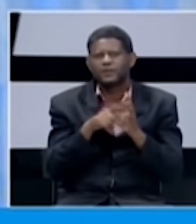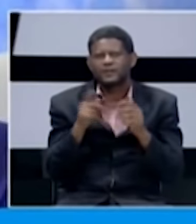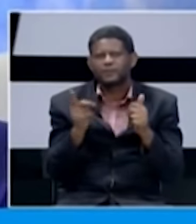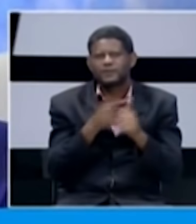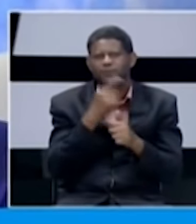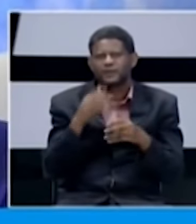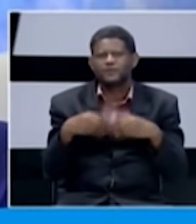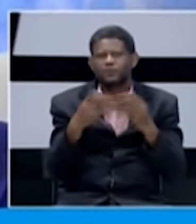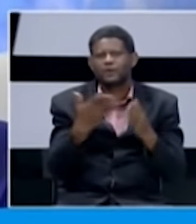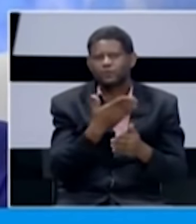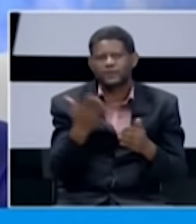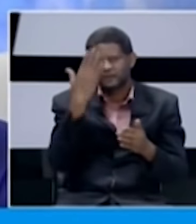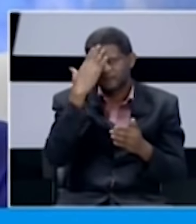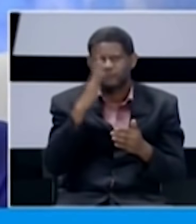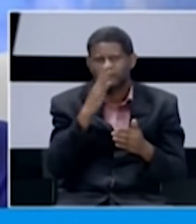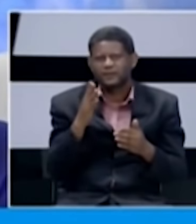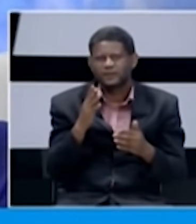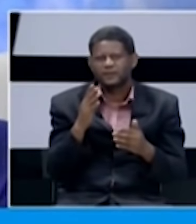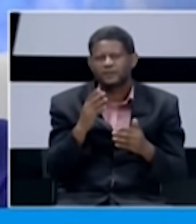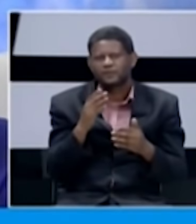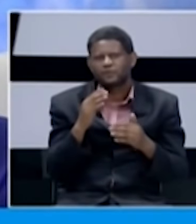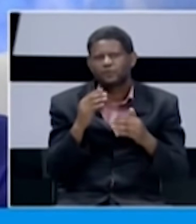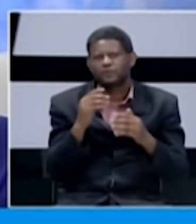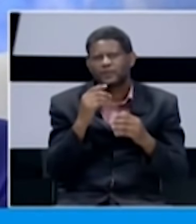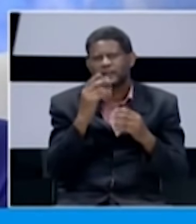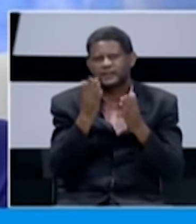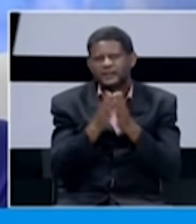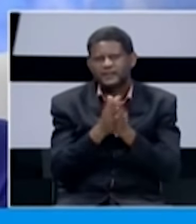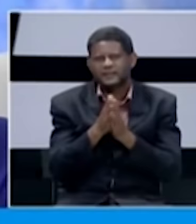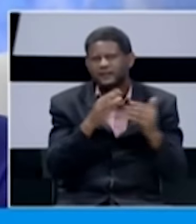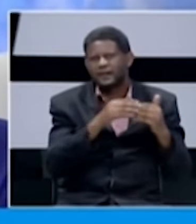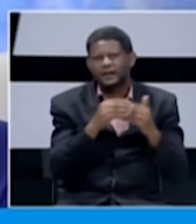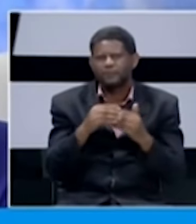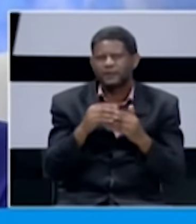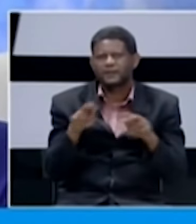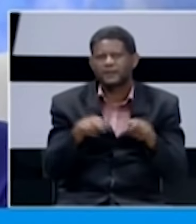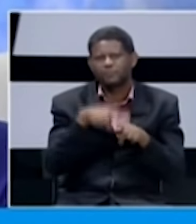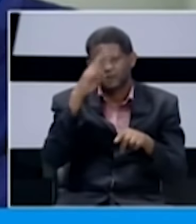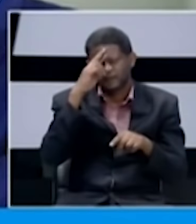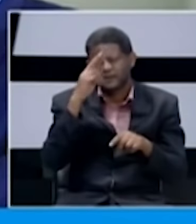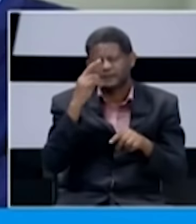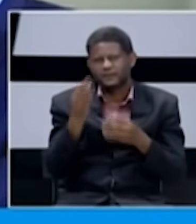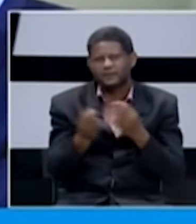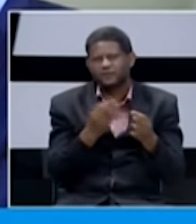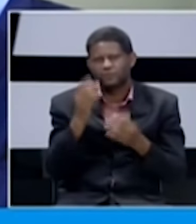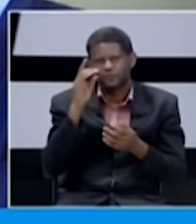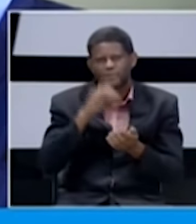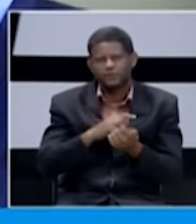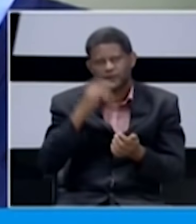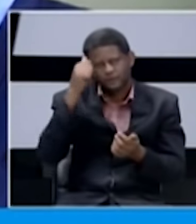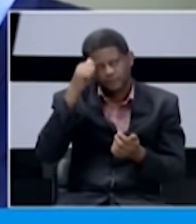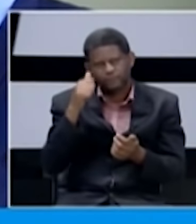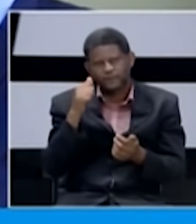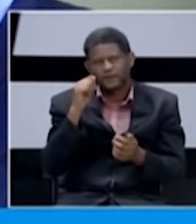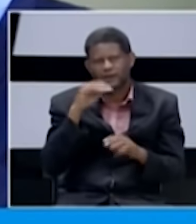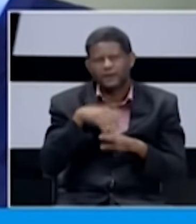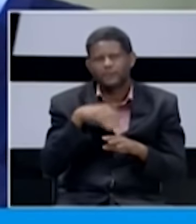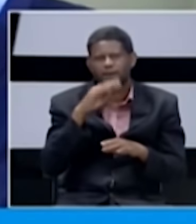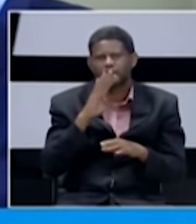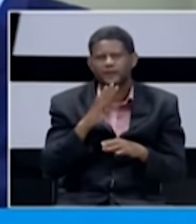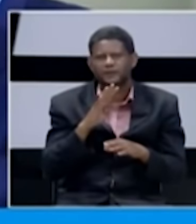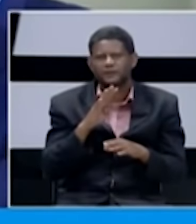ከም ምኽንያት ጠቒሶም ዶክተር ኣብርሃም ተኸስተም ፒፕል ኢን ኣራት ኪሎ ኣር ኖት ሪሊ ኮሚትድ ቱ ዲቨሎፕመንት ዘር ፕራዮሪቲስ ኢስ